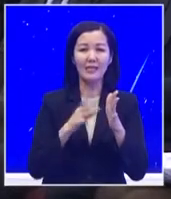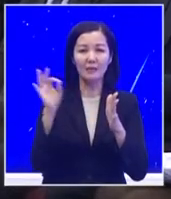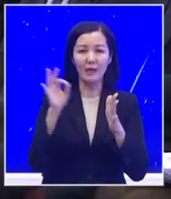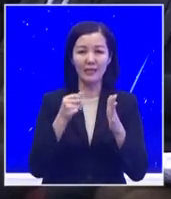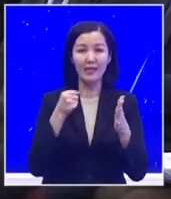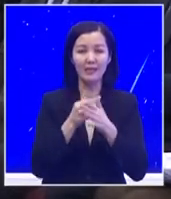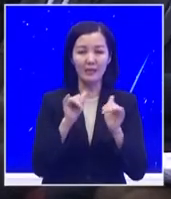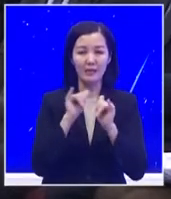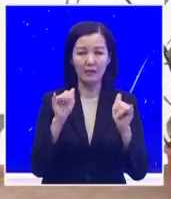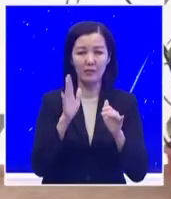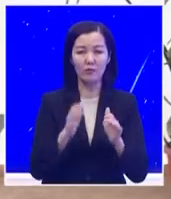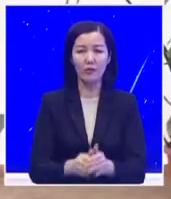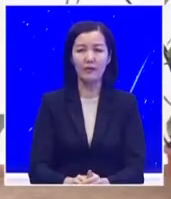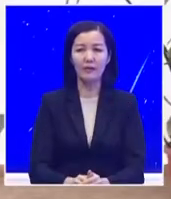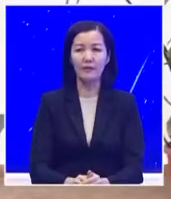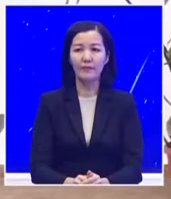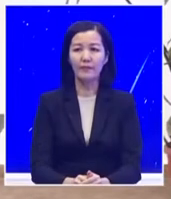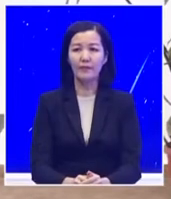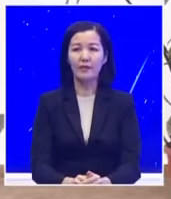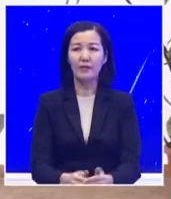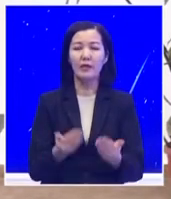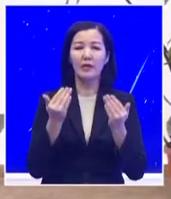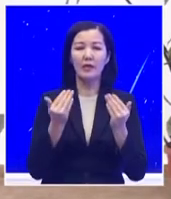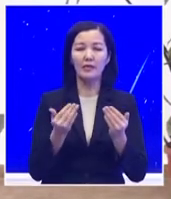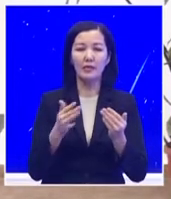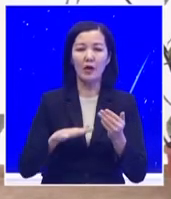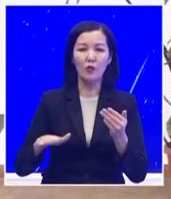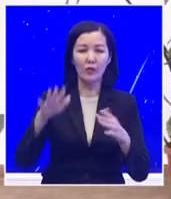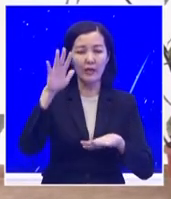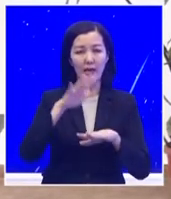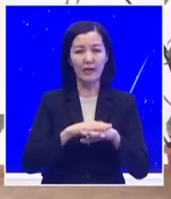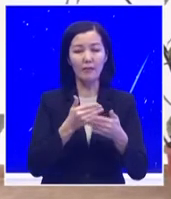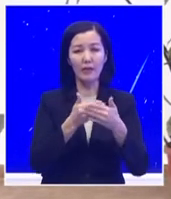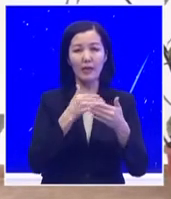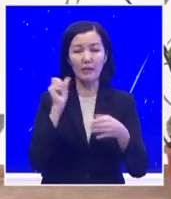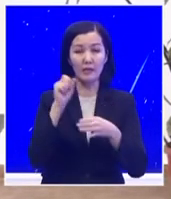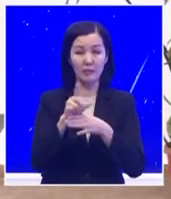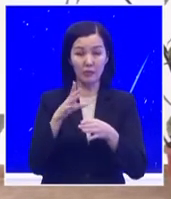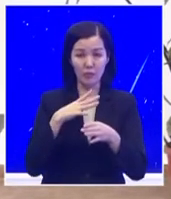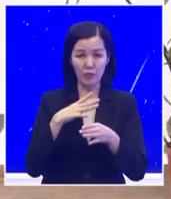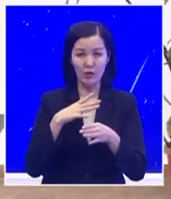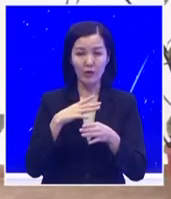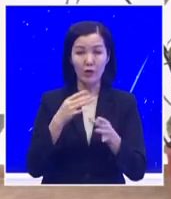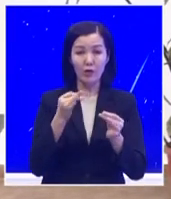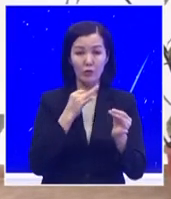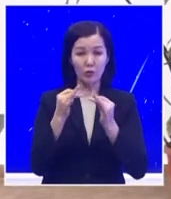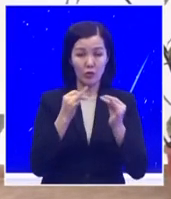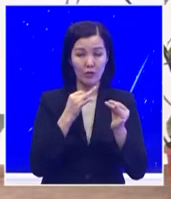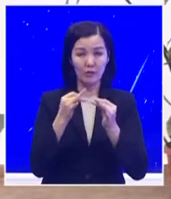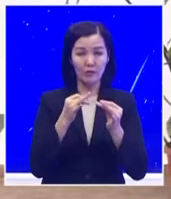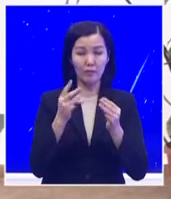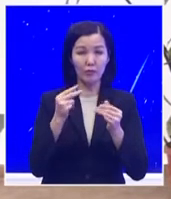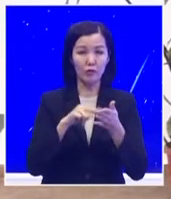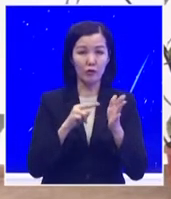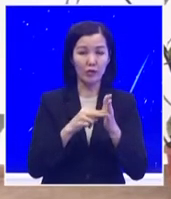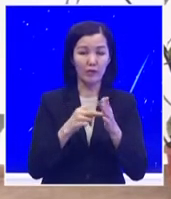көрсетішке артпақ. Енді мен қазір ауданның әкімімен де сөйлестім, алдында да заявка болған. Осы бюджетте қарап